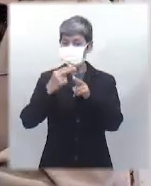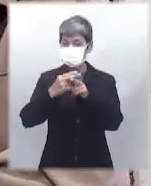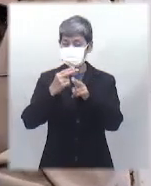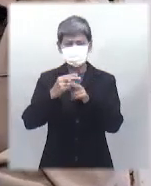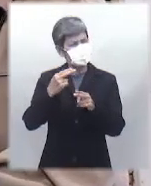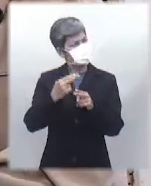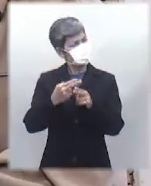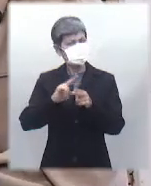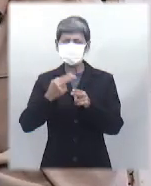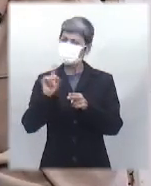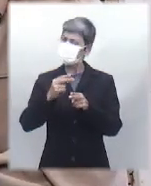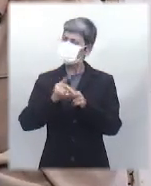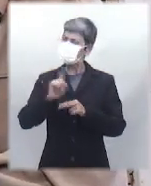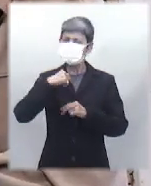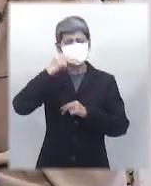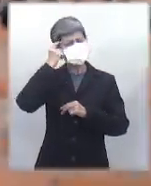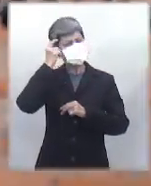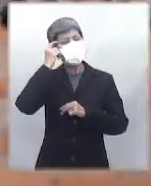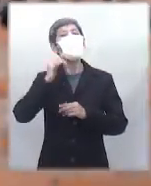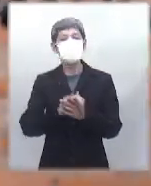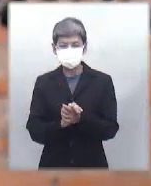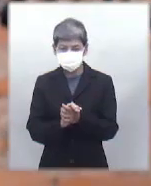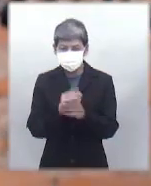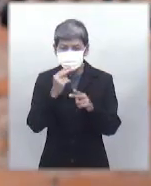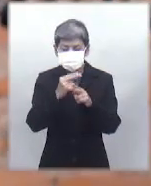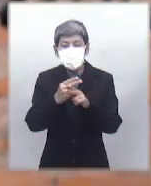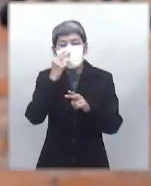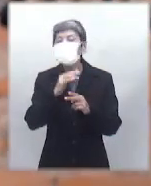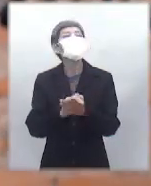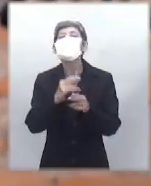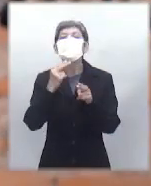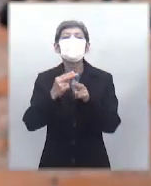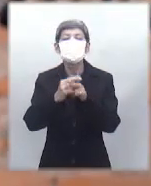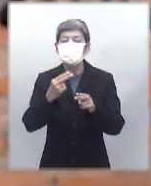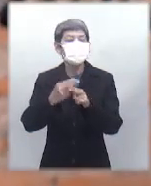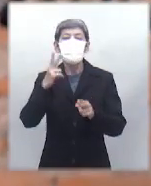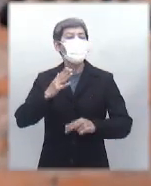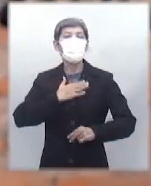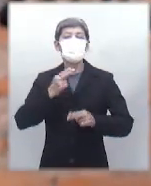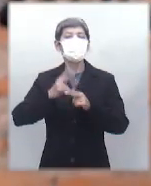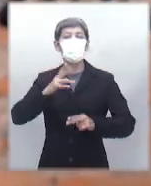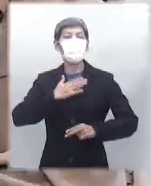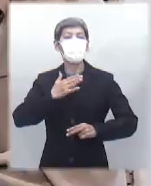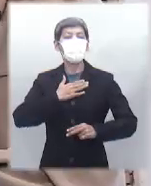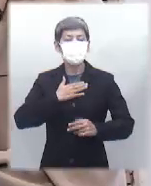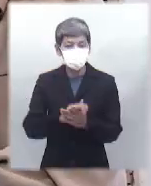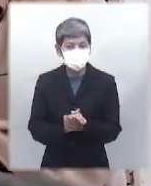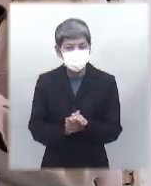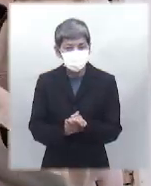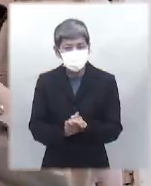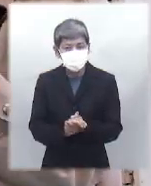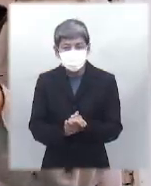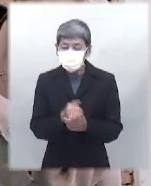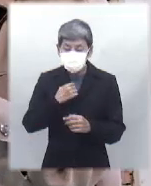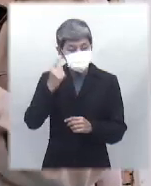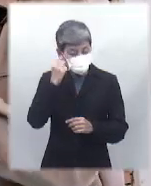ชื่อเลยนะตอนนั้นเอ๊ะจะเอาชื่ออะไรดีนะครับก็ไปดูมาเลยกลับกลายเอานามสกุลเรานี่แหละตั้งเลยพี่ไม่มีเวลาคิดเลย